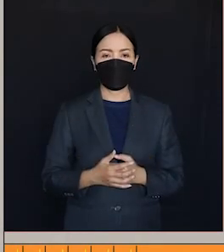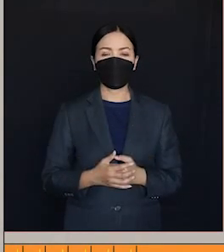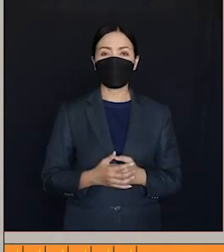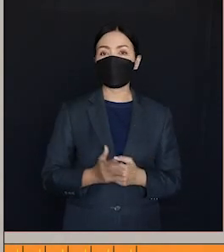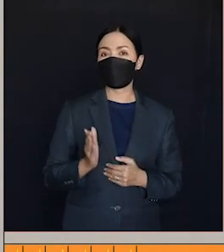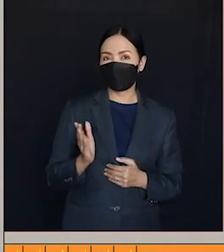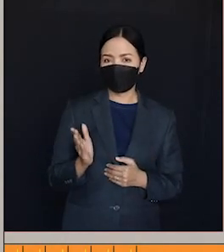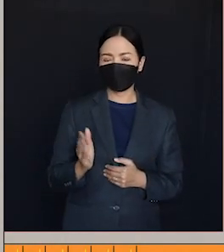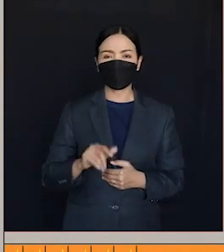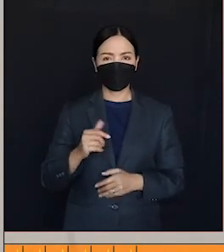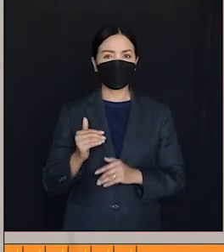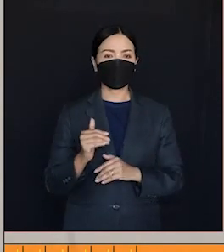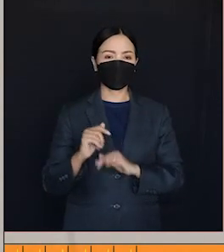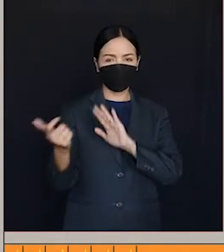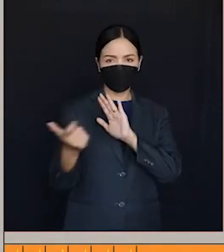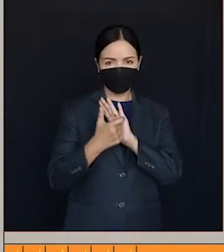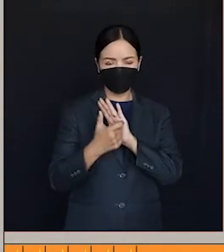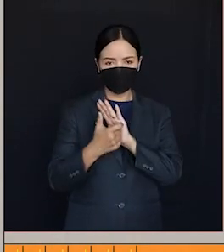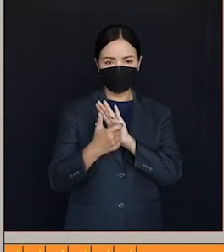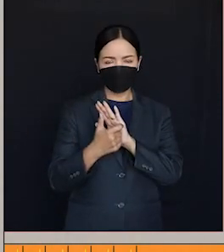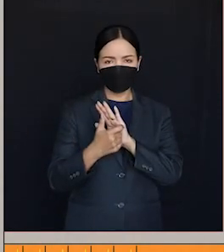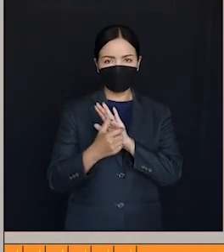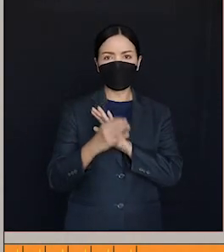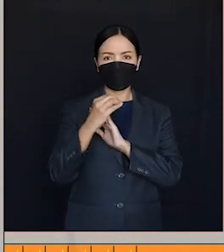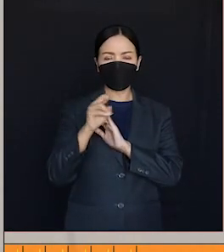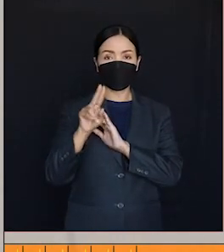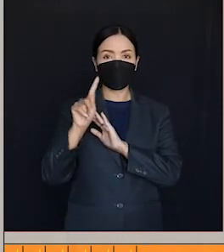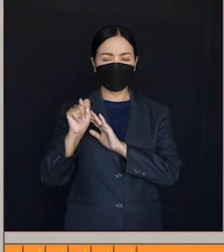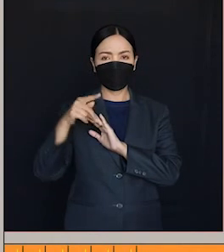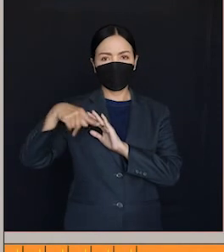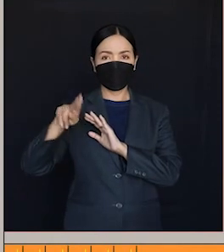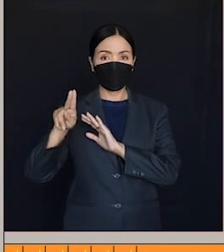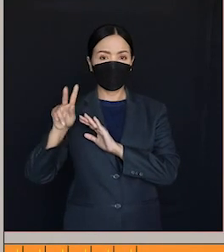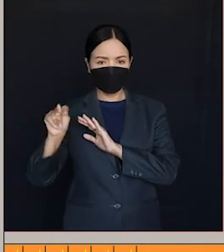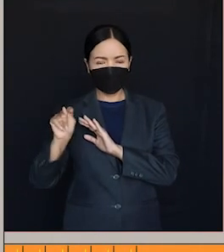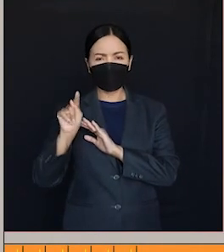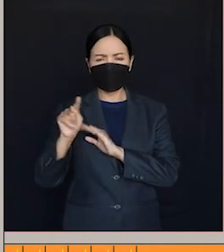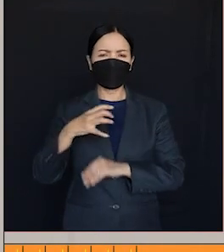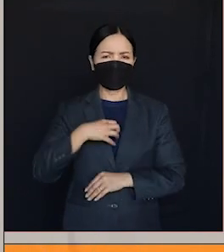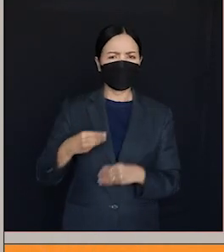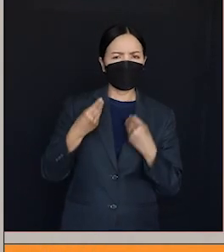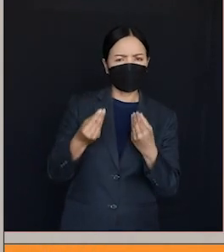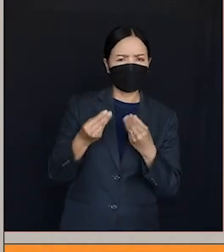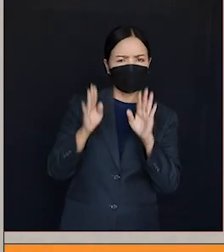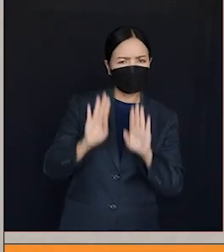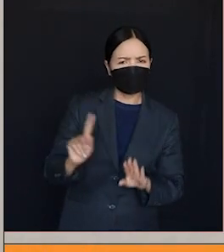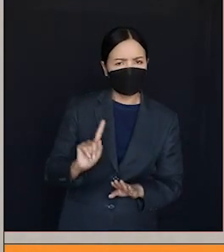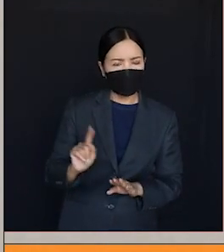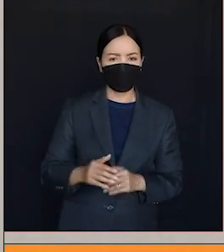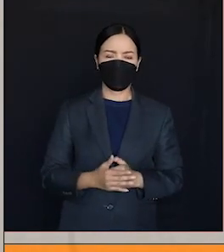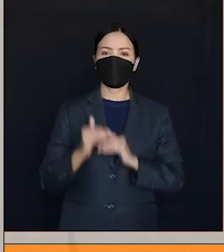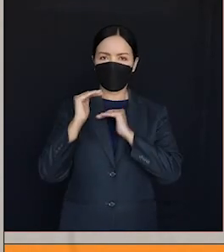าเนี่ยจะเป็นการกำหนดนะครับกำหนดเอาท์พุตว่าตัวหน้าเว็บเนี่ยผลลัพธ์ที่ได้เนี่ยเราอยากให้ออกเป็นลักษณะยังไ